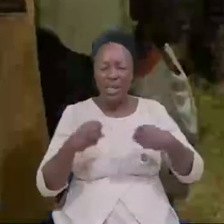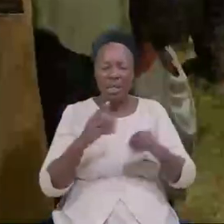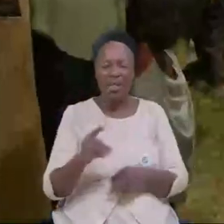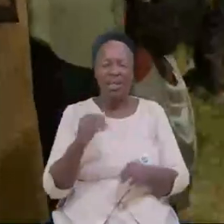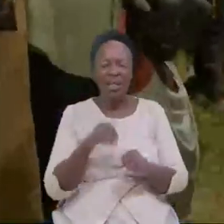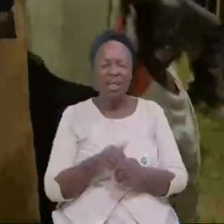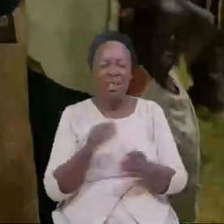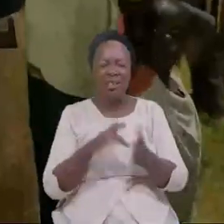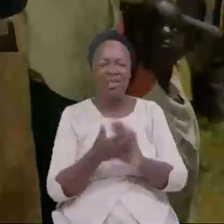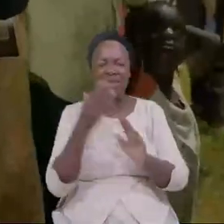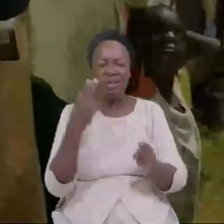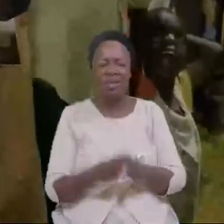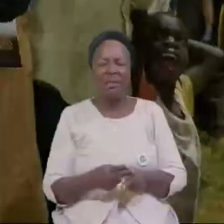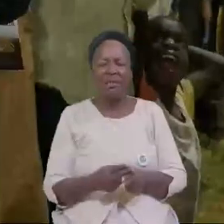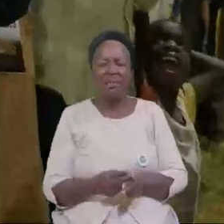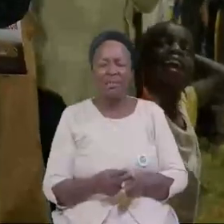de Jésus.